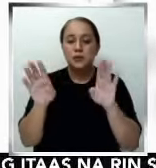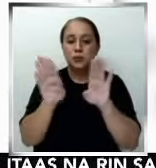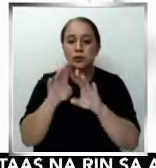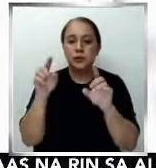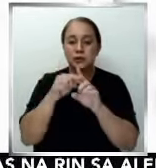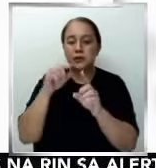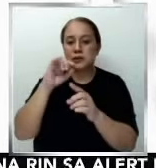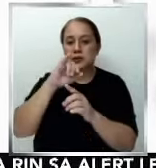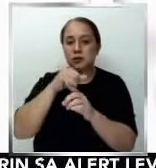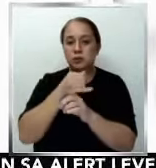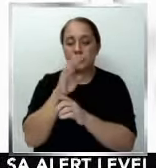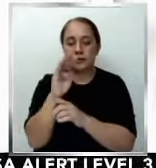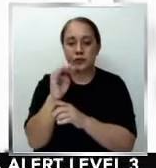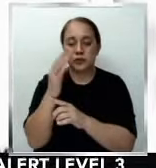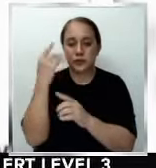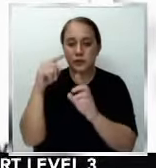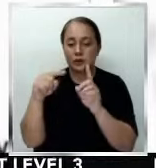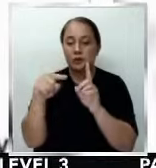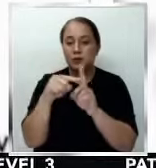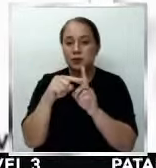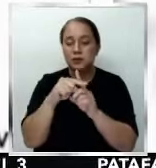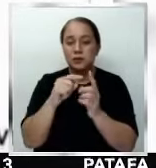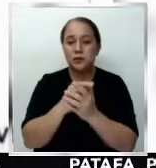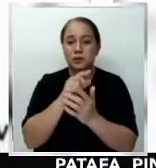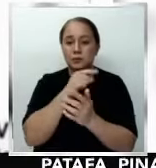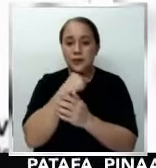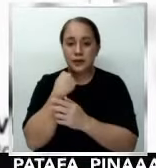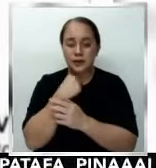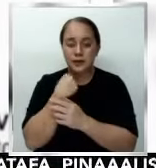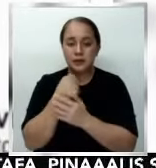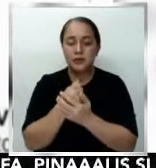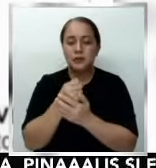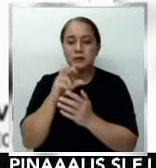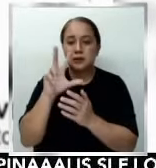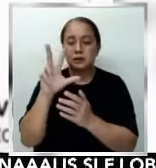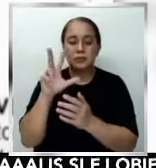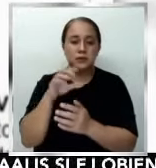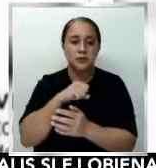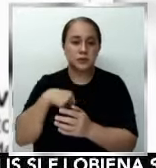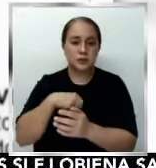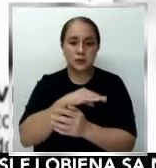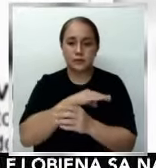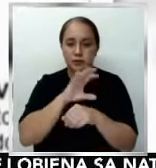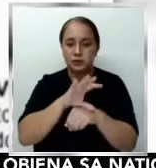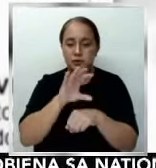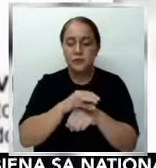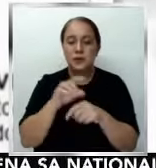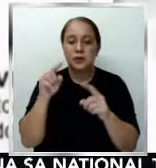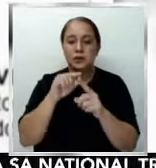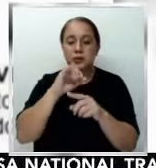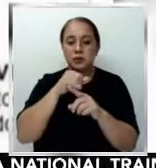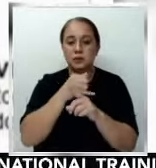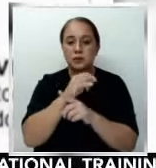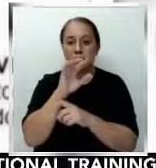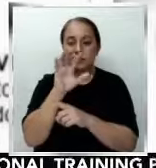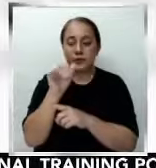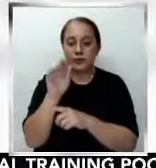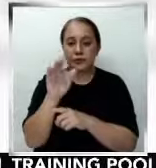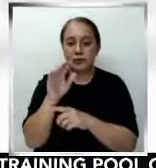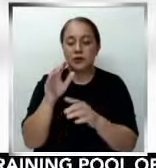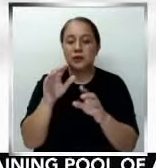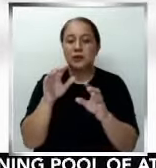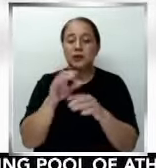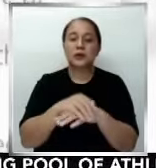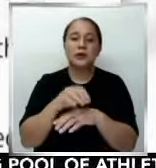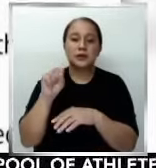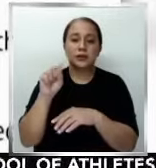matapos magpositibo sa COVID ang isang pari at tatlong staff ng simbahan. Hanggang January 15 naman, isasara ang Santa Maria Goretti Parish